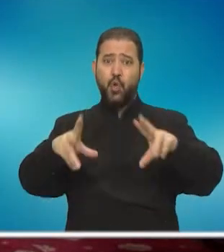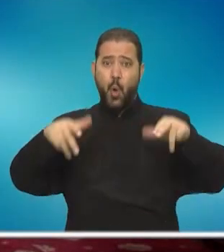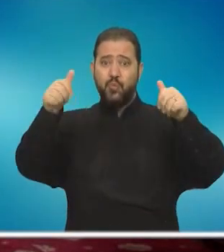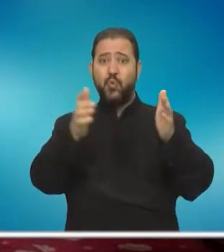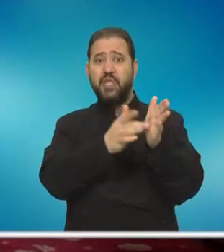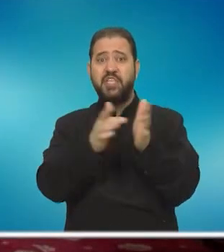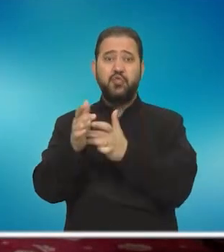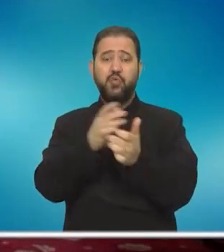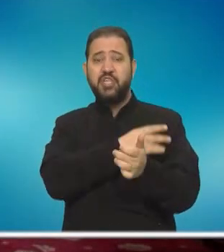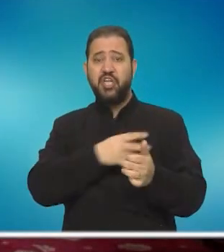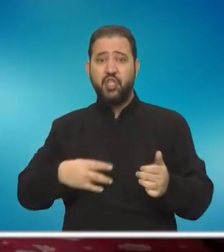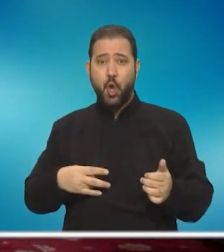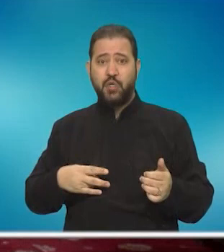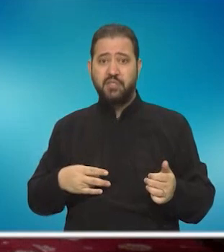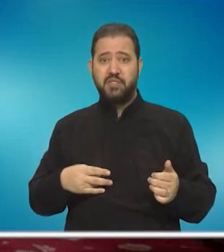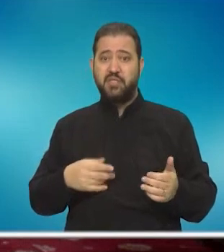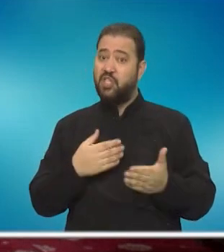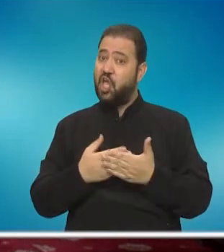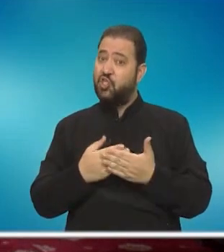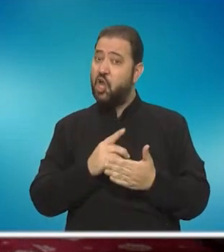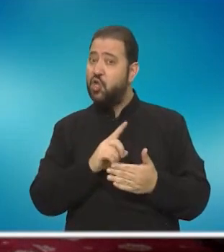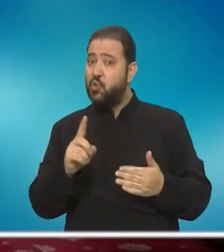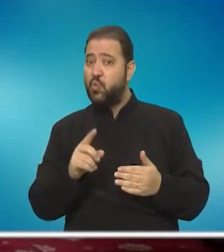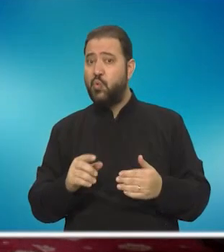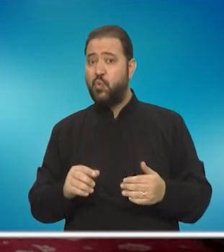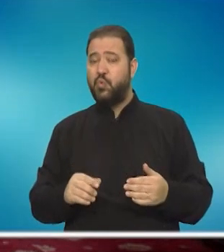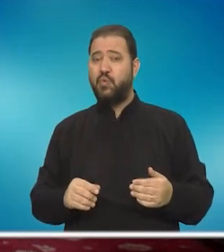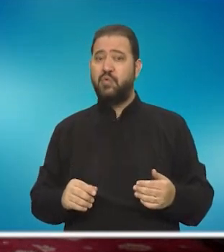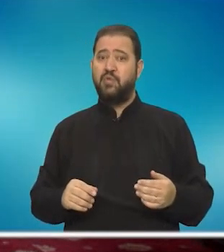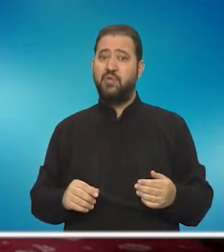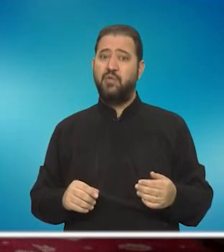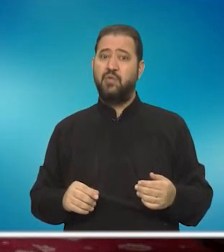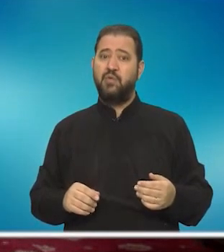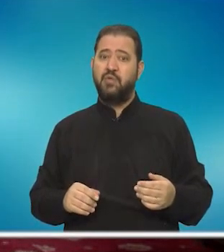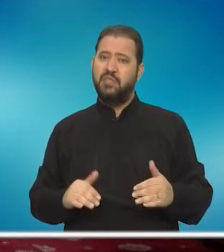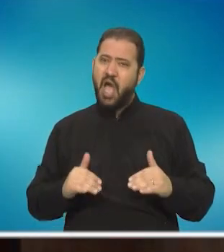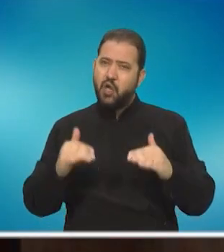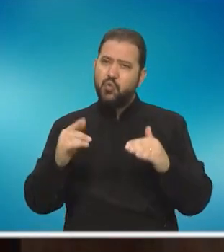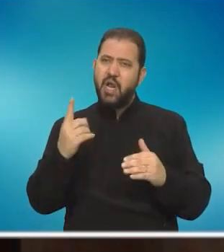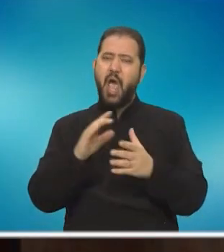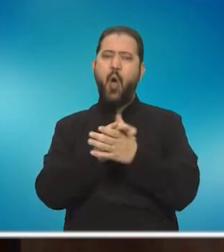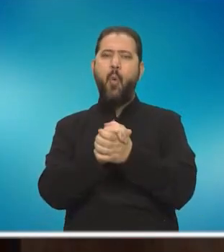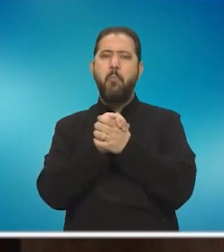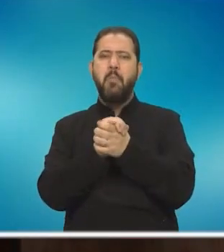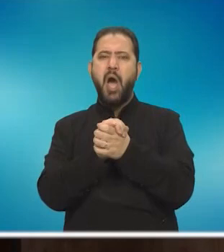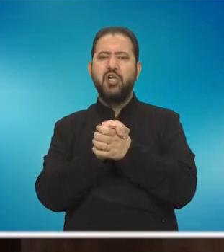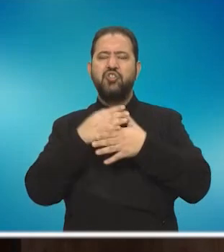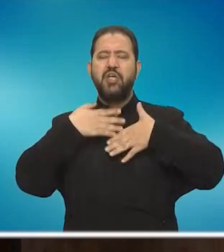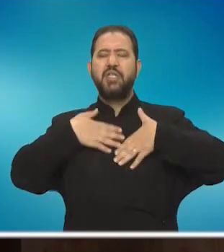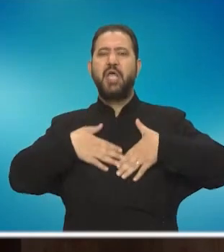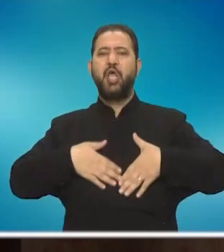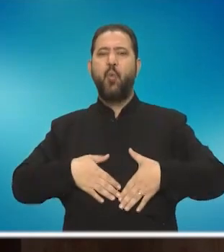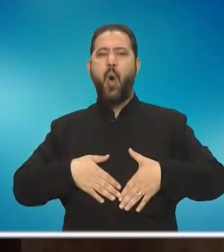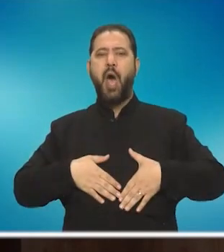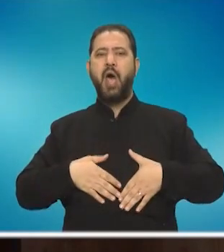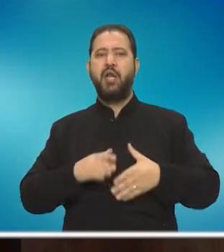nostru Iisus Hristos și de ce nu să ajungă la o pace